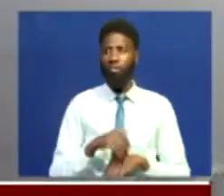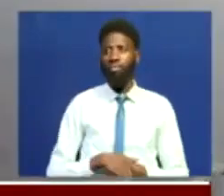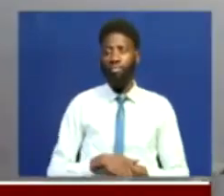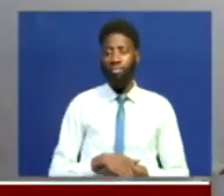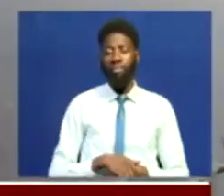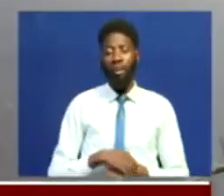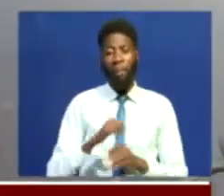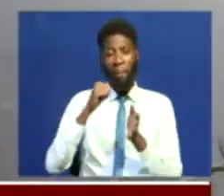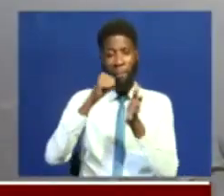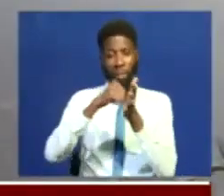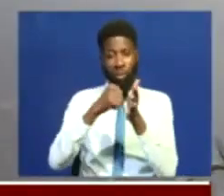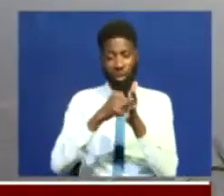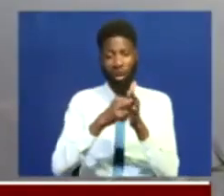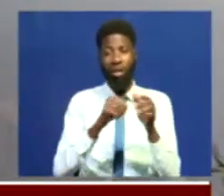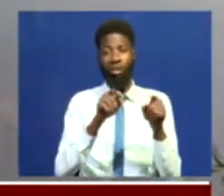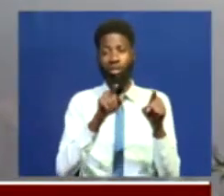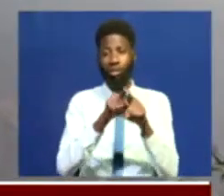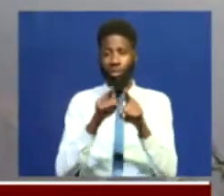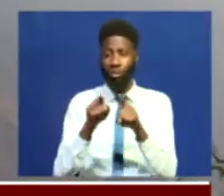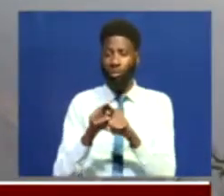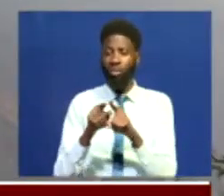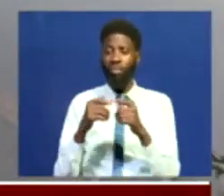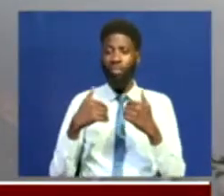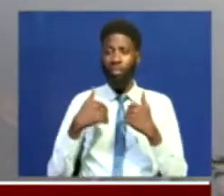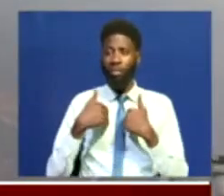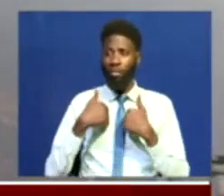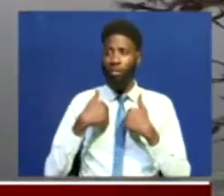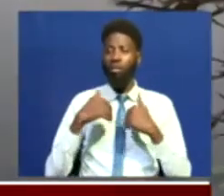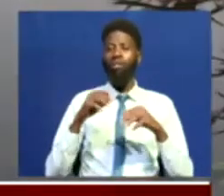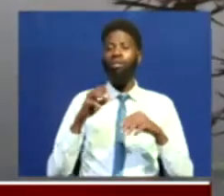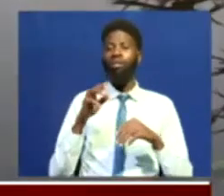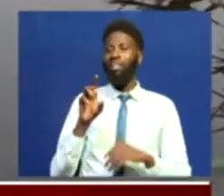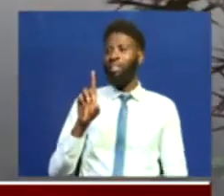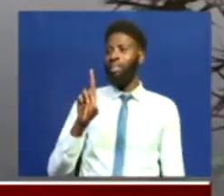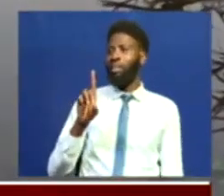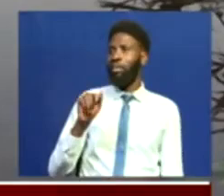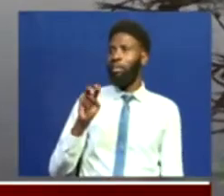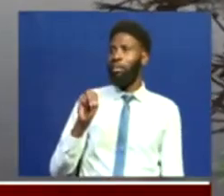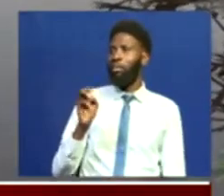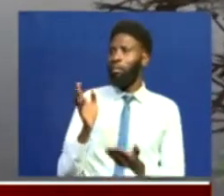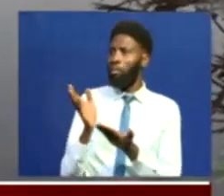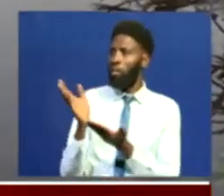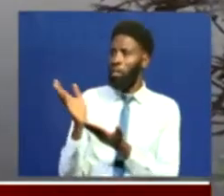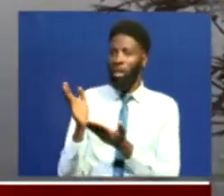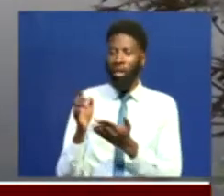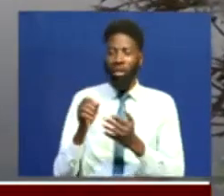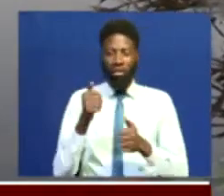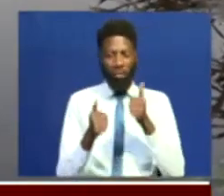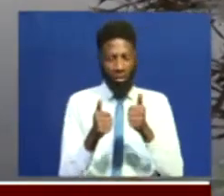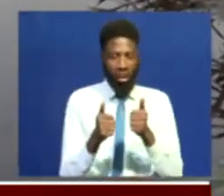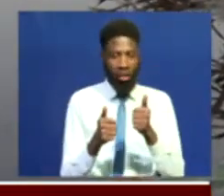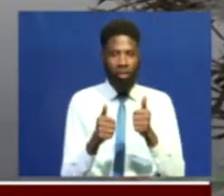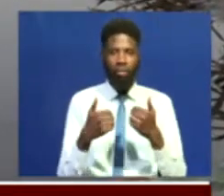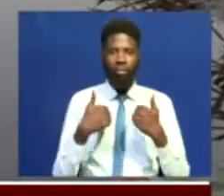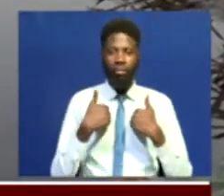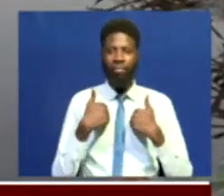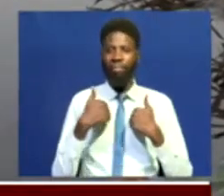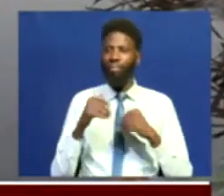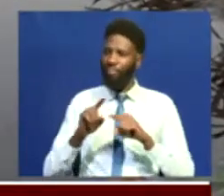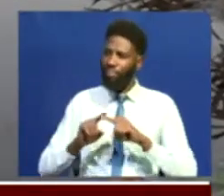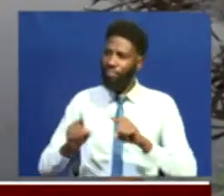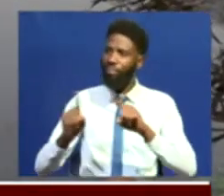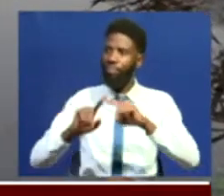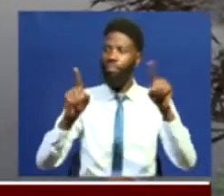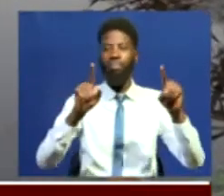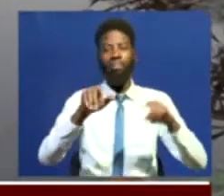Makueni imekumbatia mtandao wa miradi ya mabwawa ya mchanga ambayo yamewekwa kimkakati katika maeneo mbalimbali katika